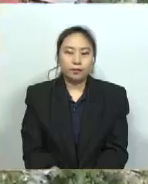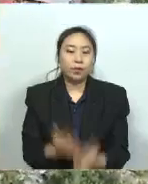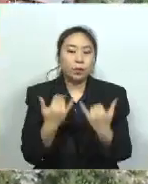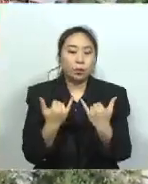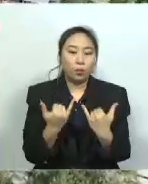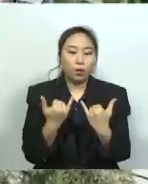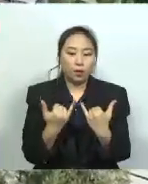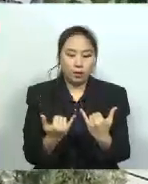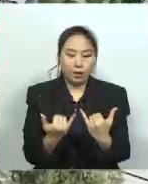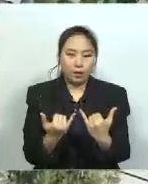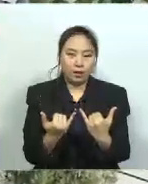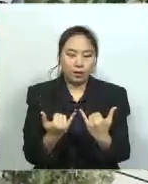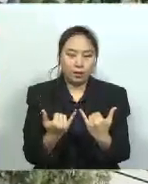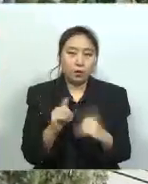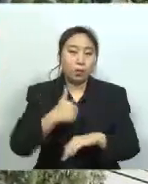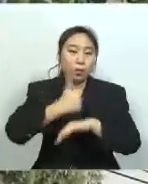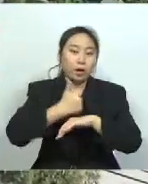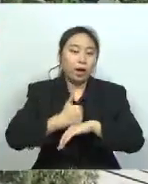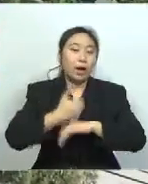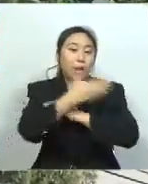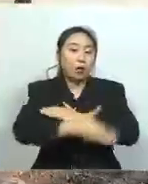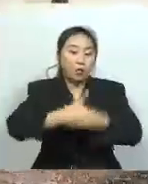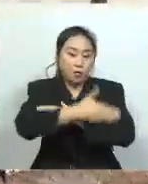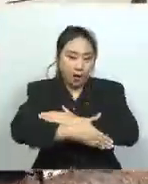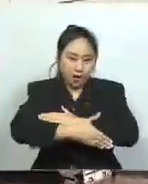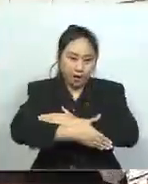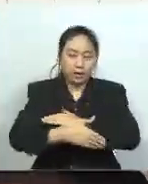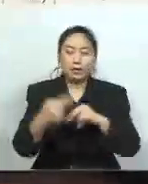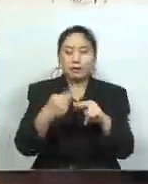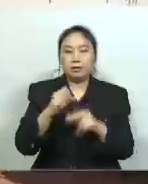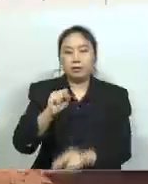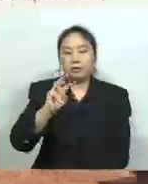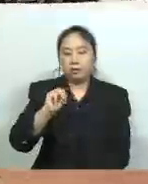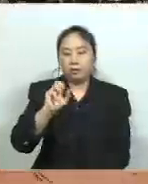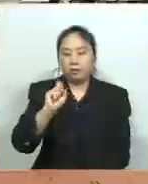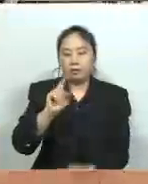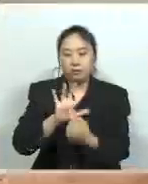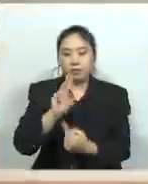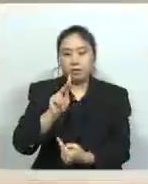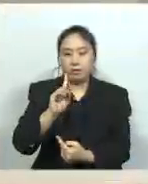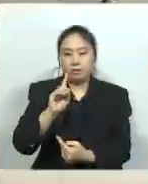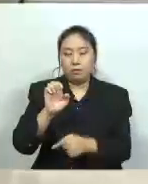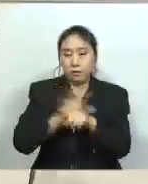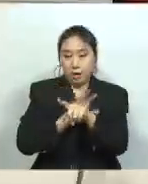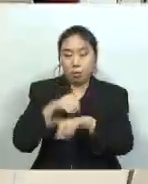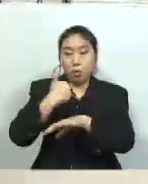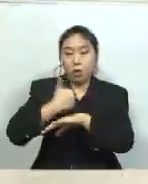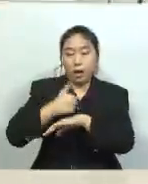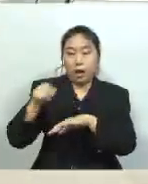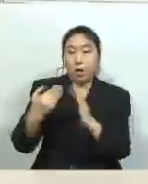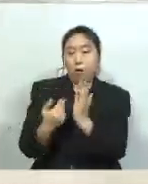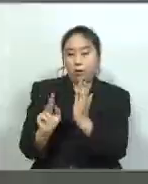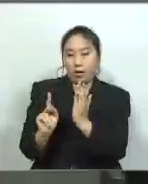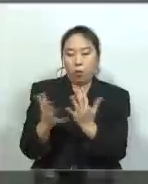และในวันนี้นะคะผู้บริหารการรถไฟแห่งประเทศไทยและนายสมศักดิ์จังตระกูลผู้ว่าราชการจังหวัดขอนแก่นก็จะร่วมทดล